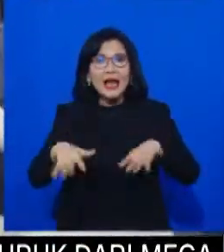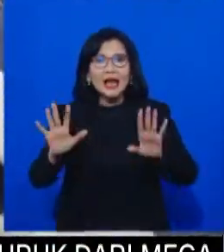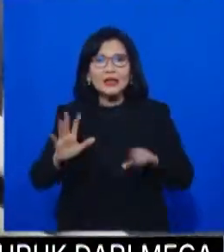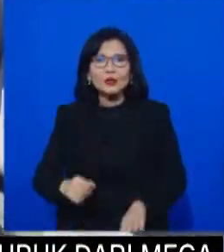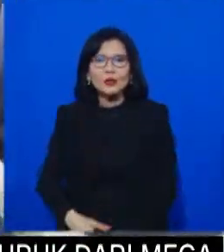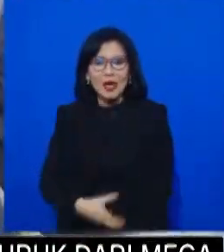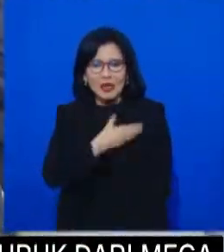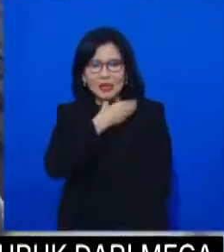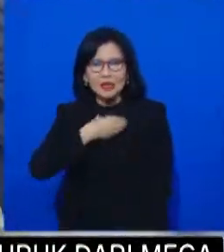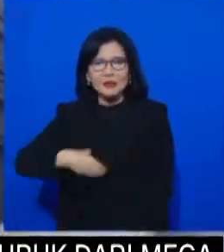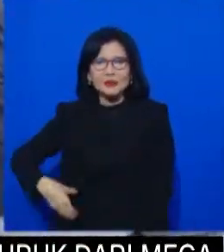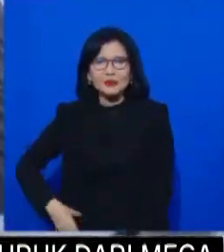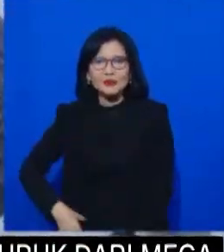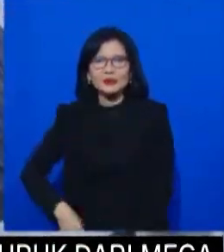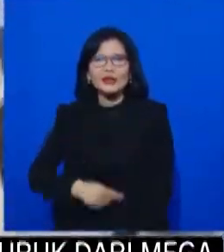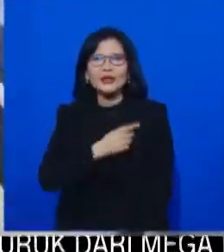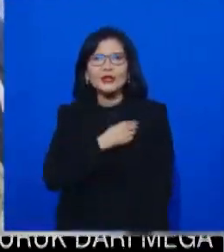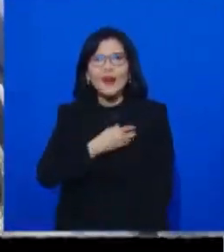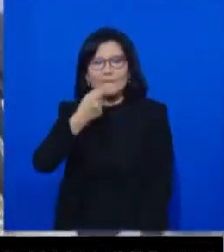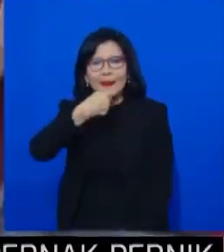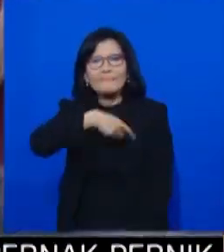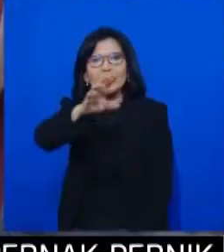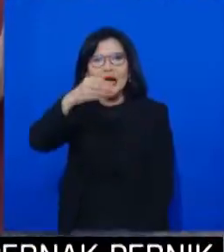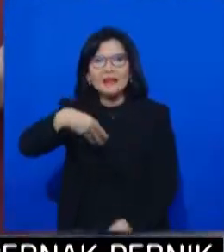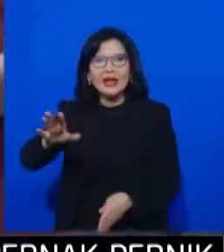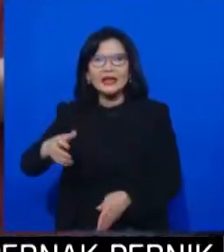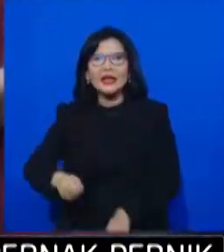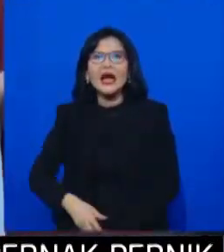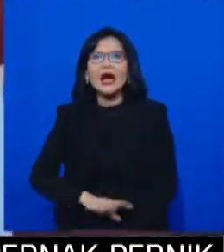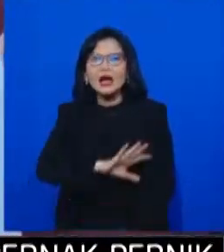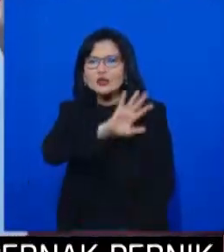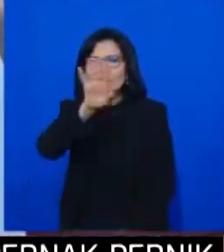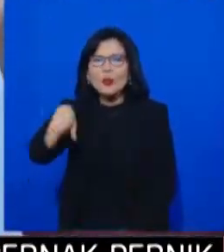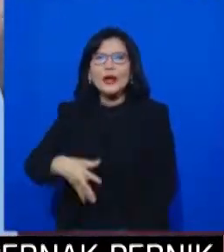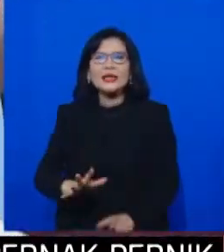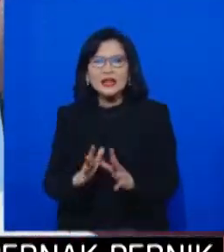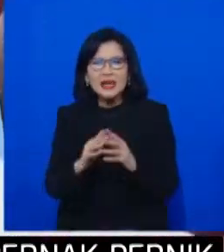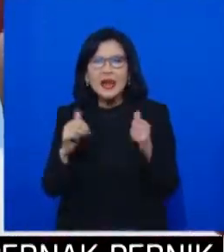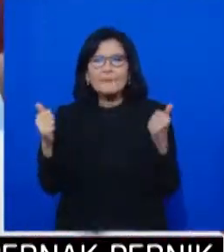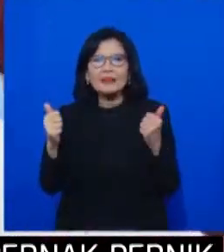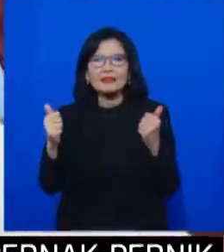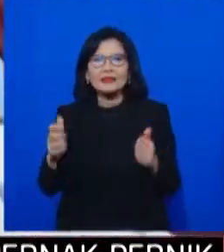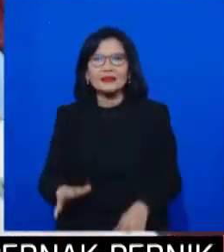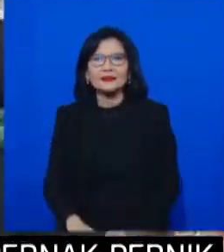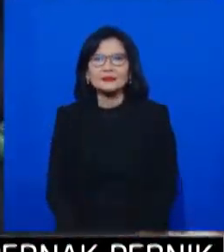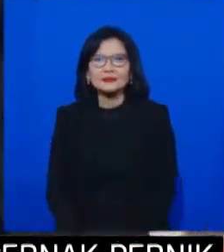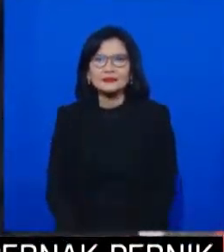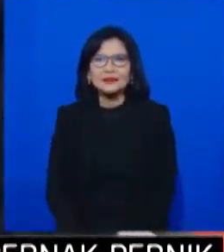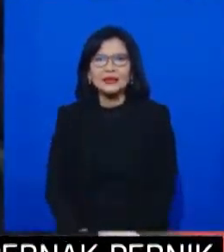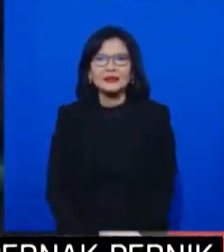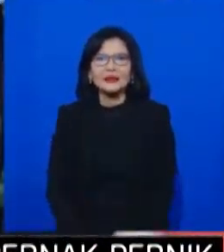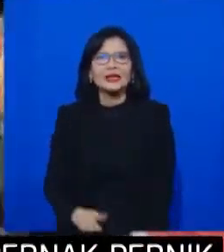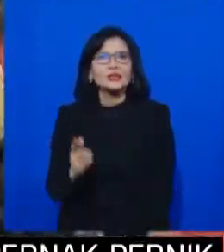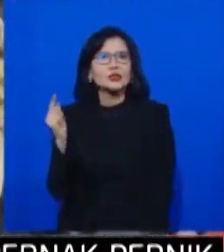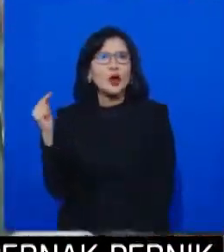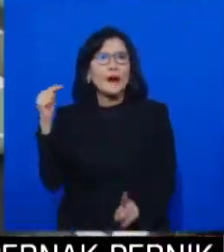biksu keluar dan memberikan pemberkatan keselamatan untuk warga Semarang yang kemudian dilanjutkan perjalanan menuju Candi